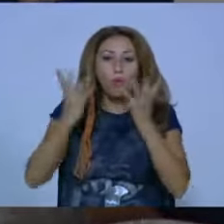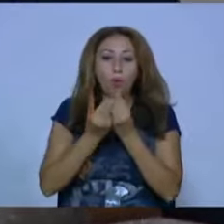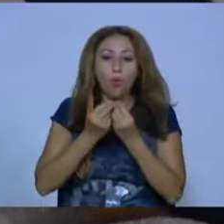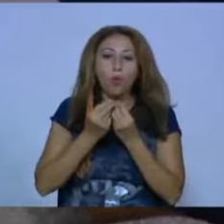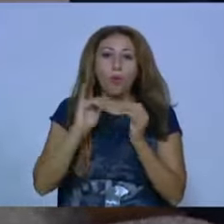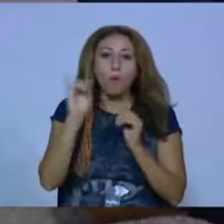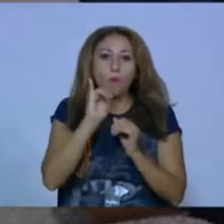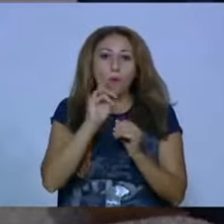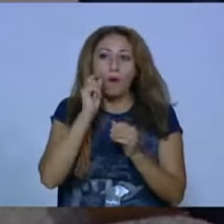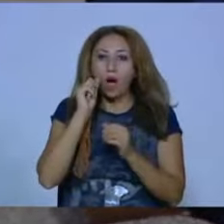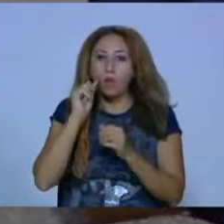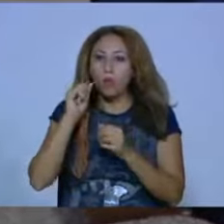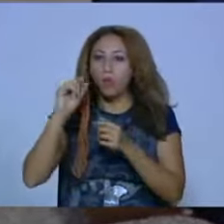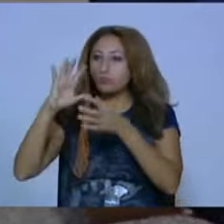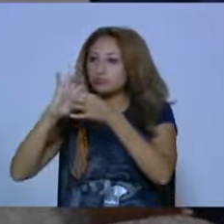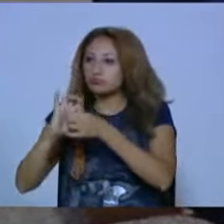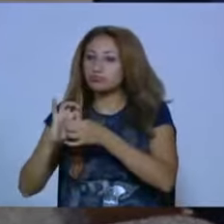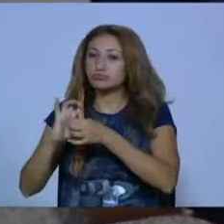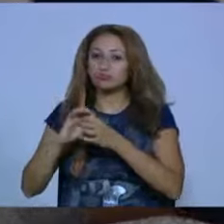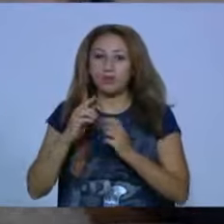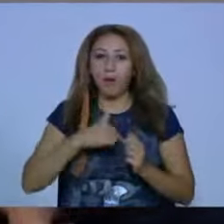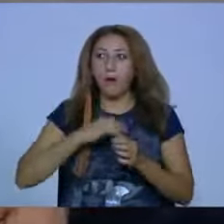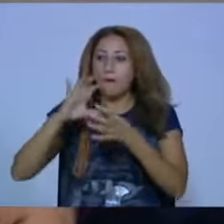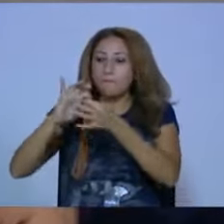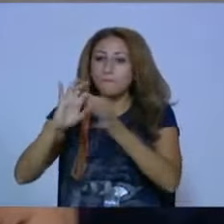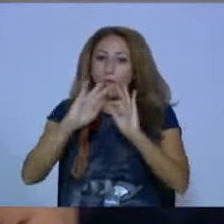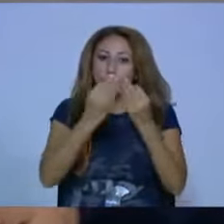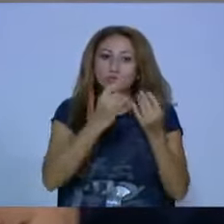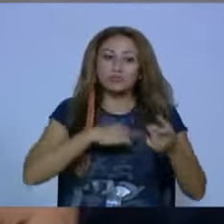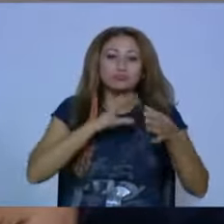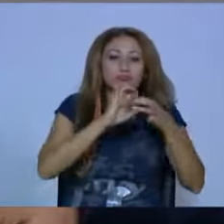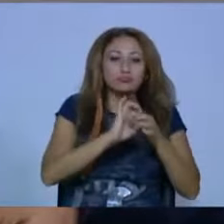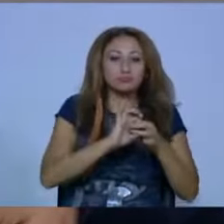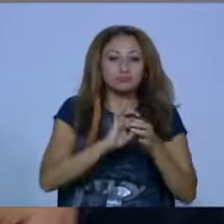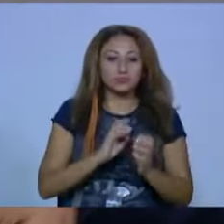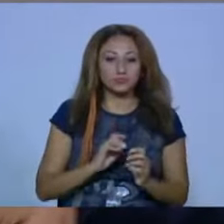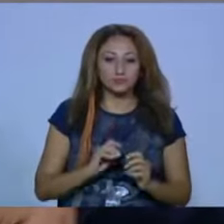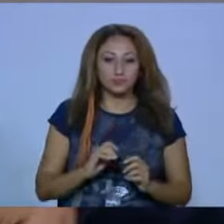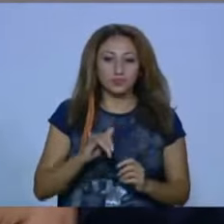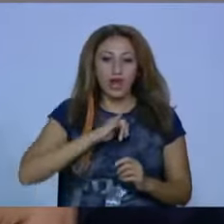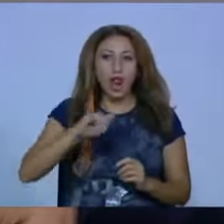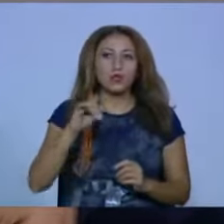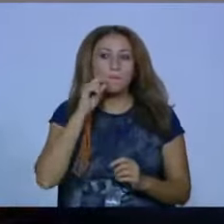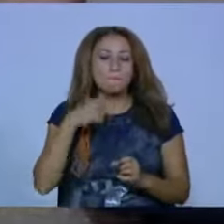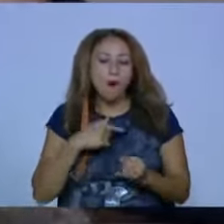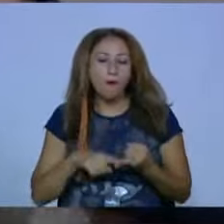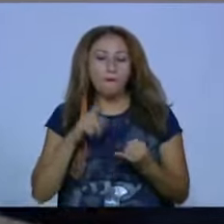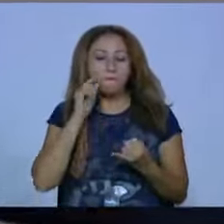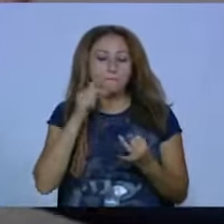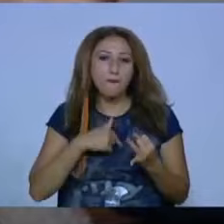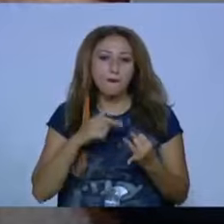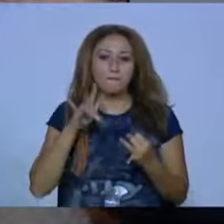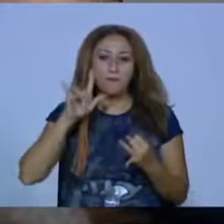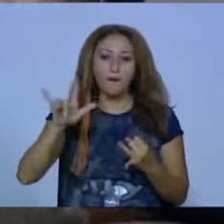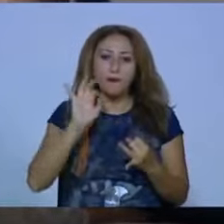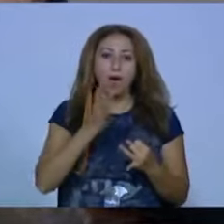تاريخ والده وارتباطه والده. هو كان طول الوقت تحس ان هو طول الوقت يكلمك، ما يكلمني عن والده ارتبط بيه، يتكلم عن